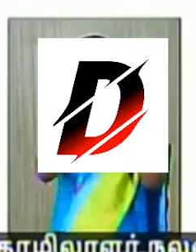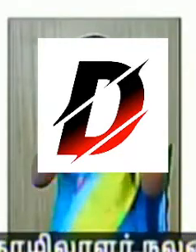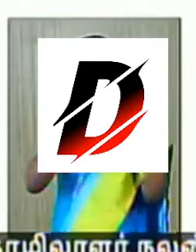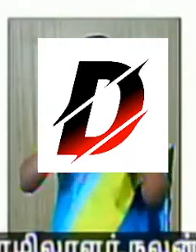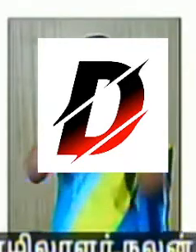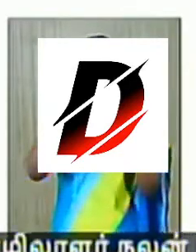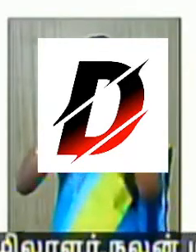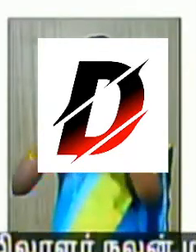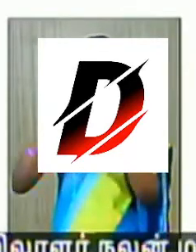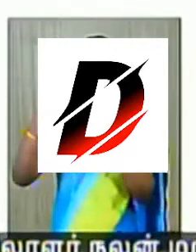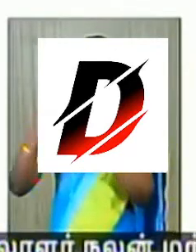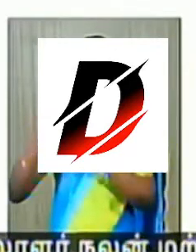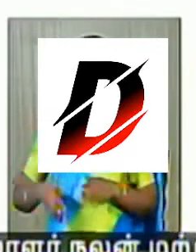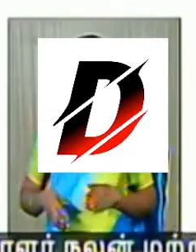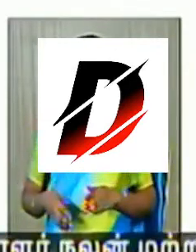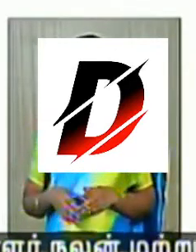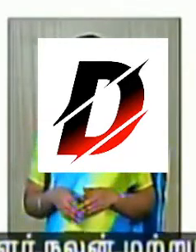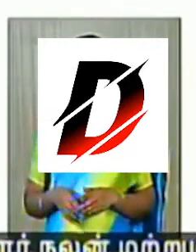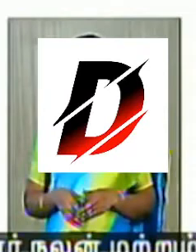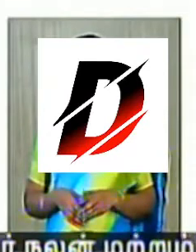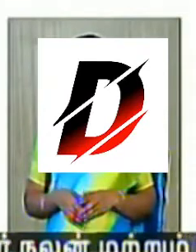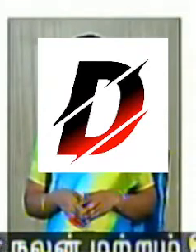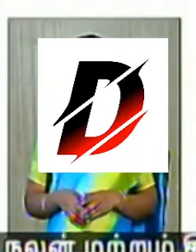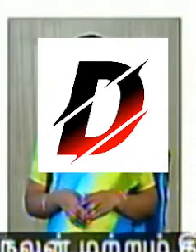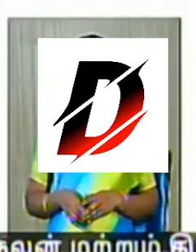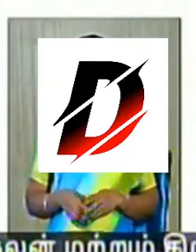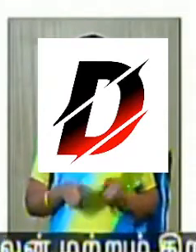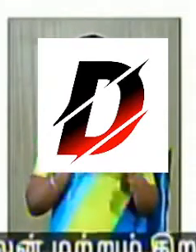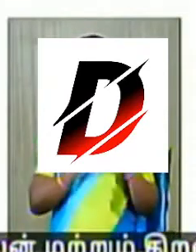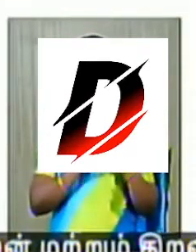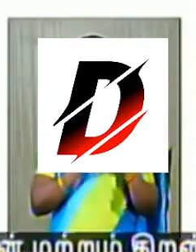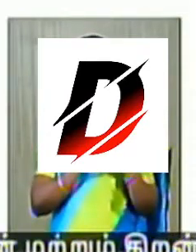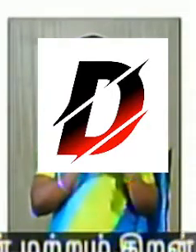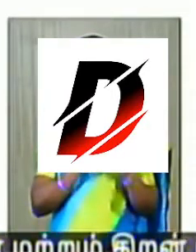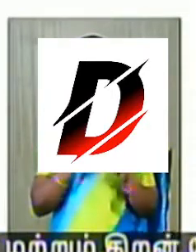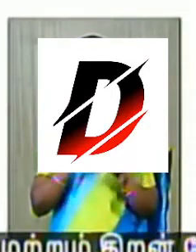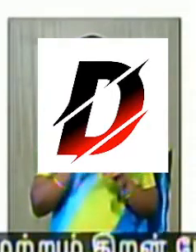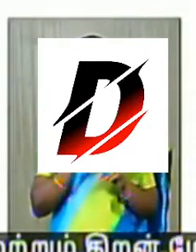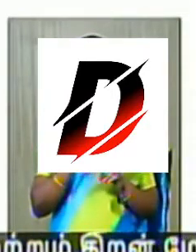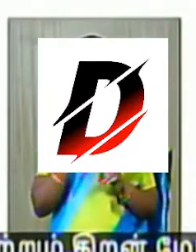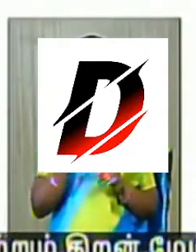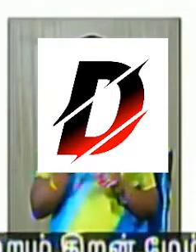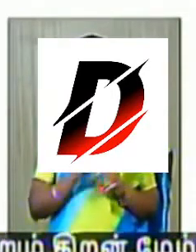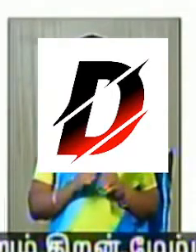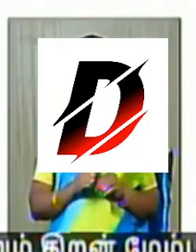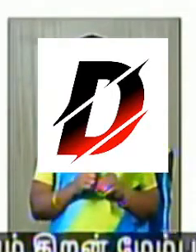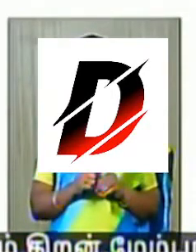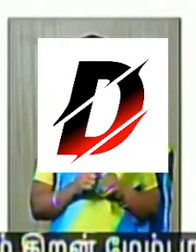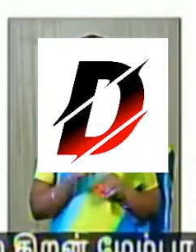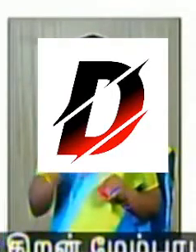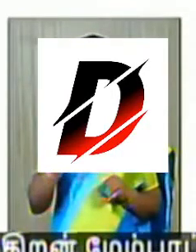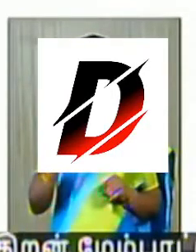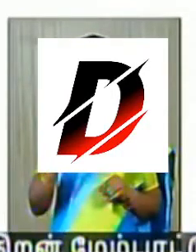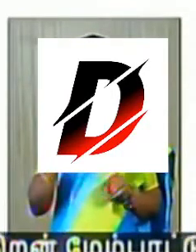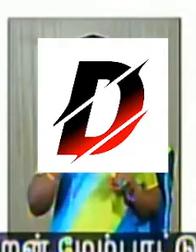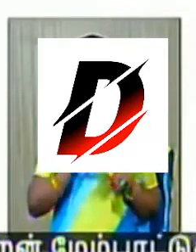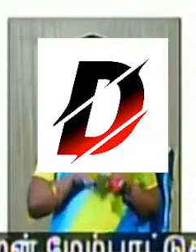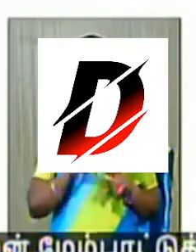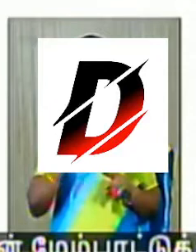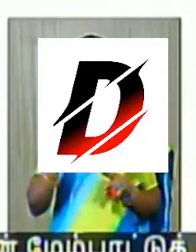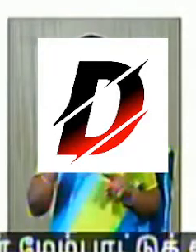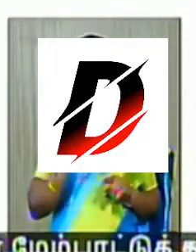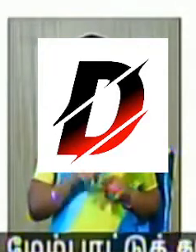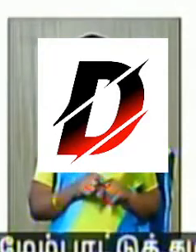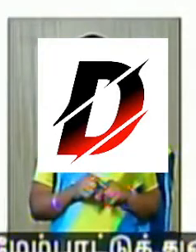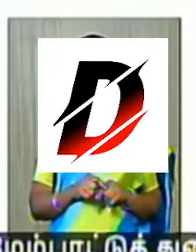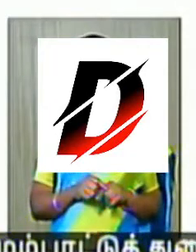நீங்கள் காமிப்படுத்துனீங்கன்னா ரொம்ப எளிமையாக காமிப்படுத்தலாம் பாருங்க. அந்த அவனே கொஸ்டின்ல 2x-3x+2 தானே கொடுத்துருக்காங்க. அப்போ